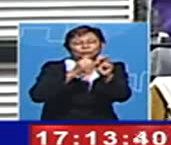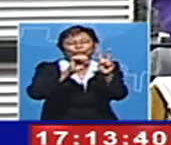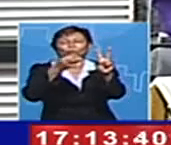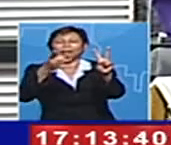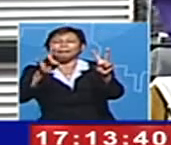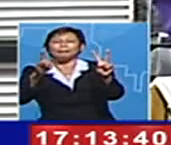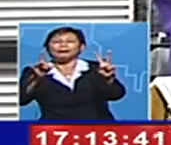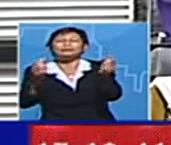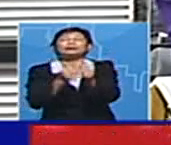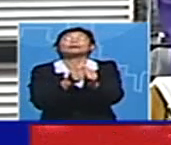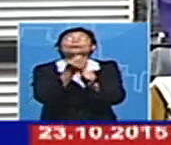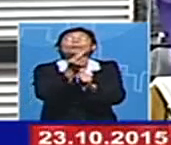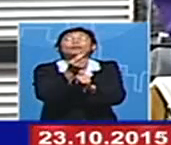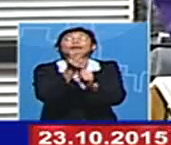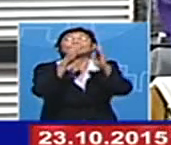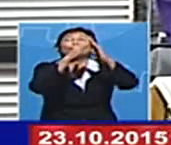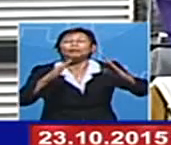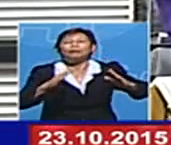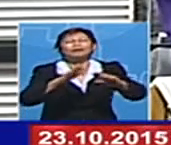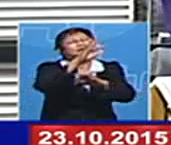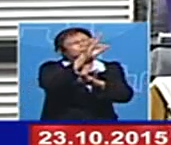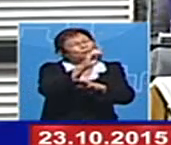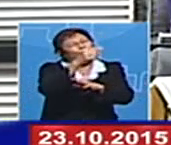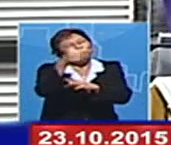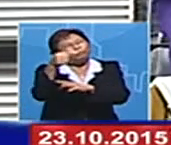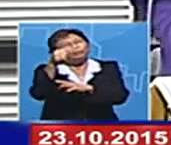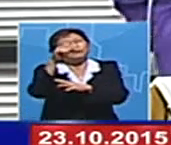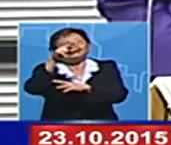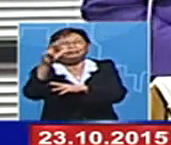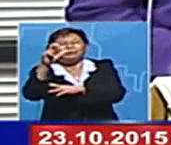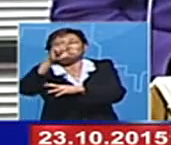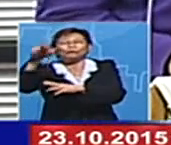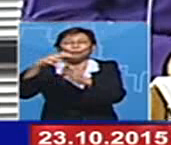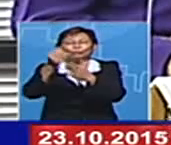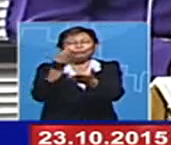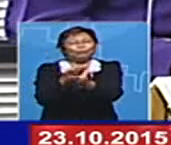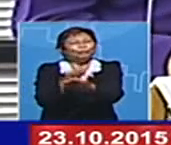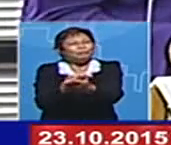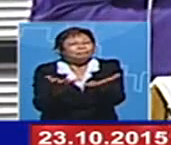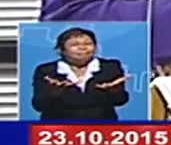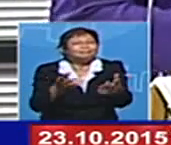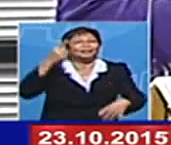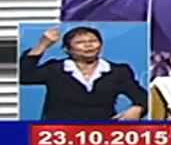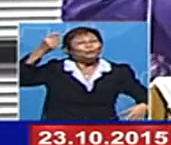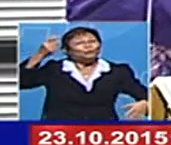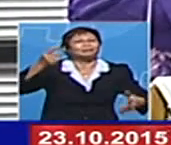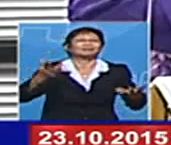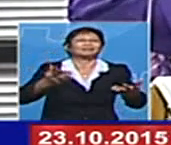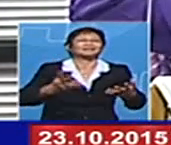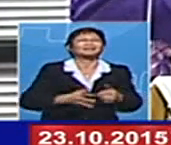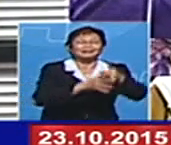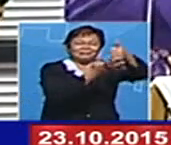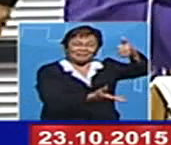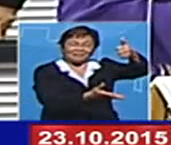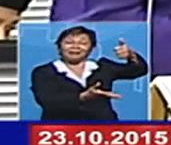2018 dengan harga di antara 0 hingga r00000 bantuan dana mudah